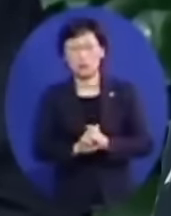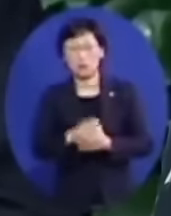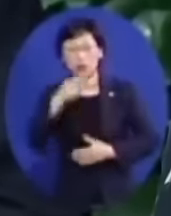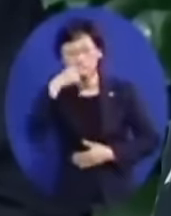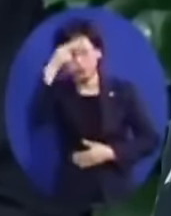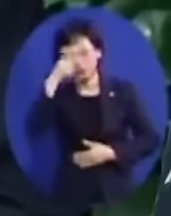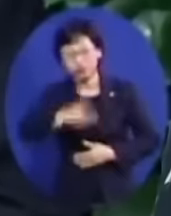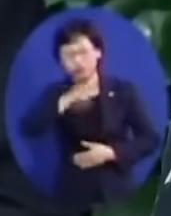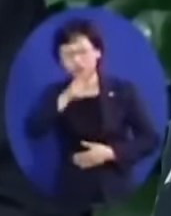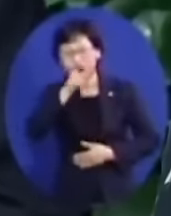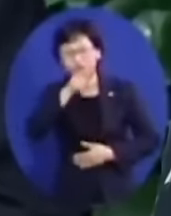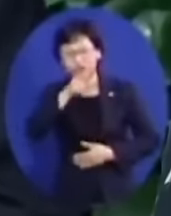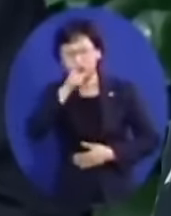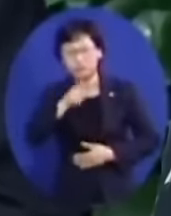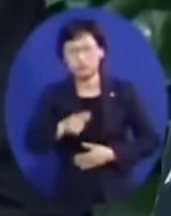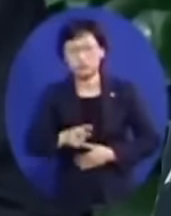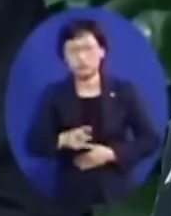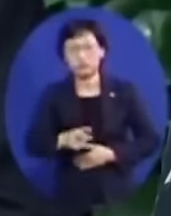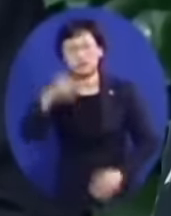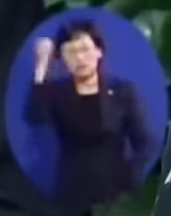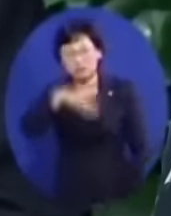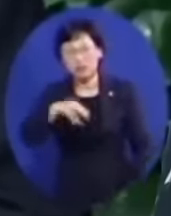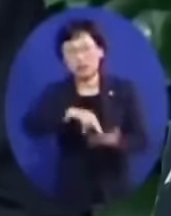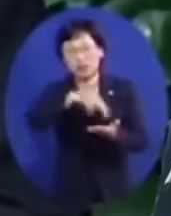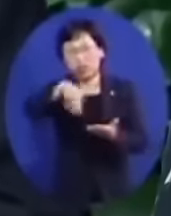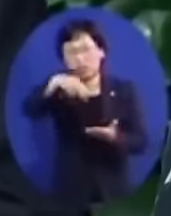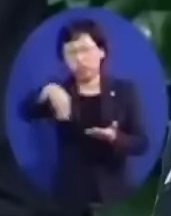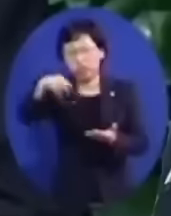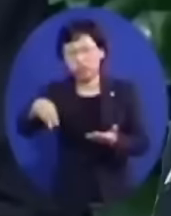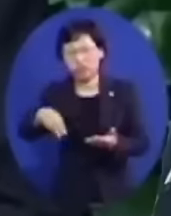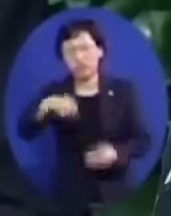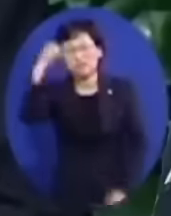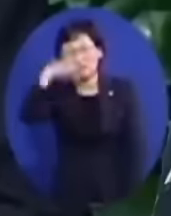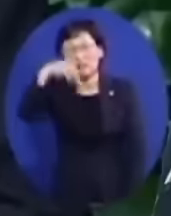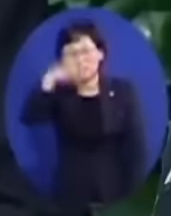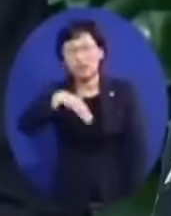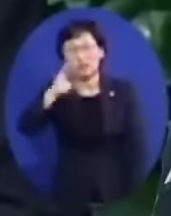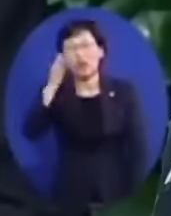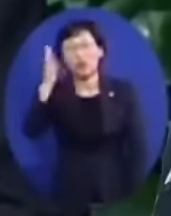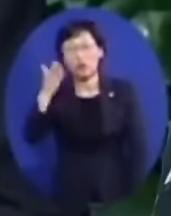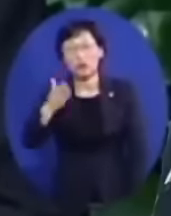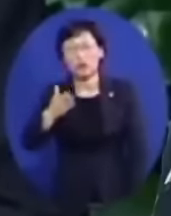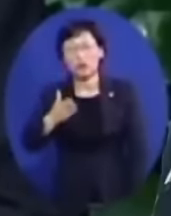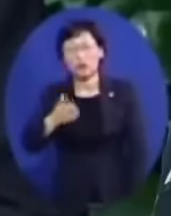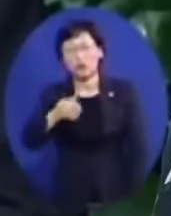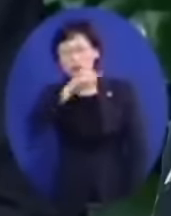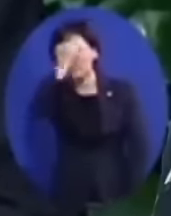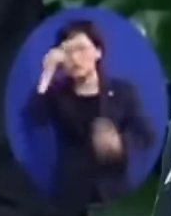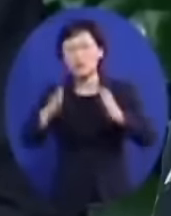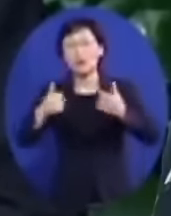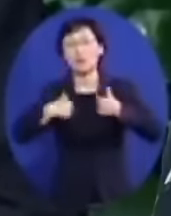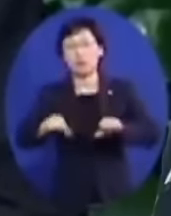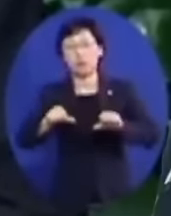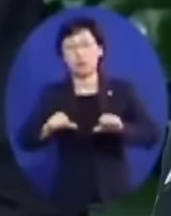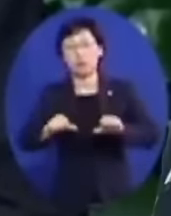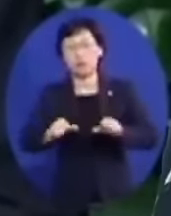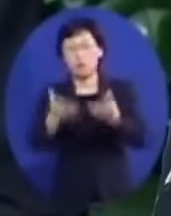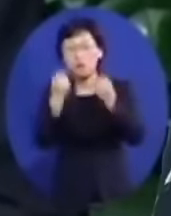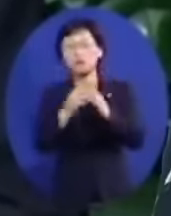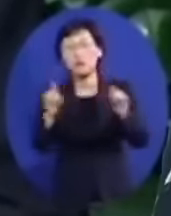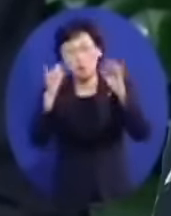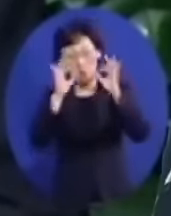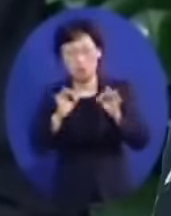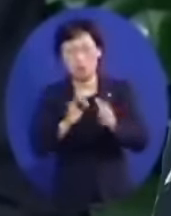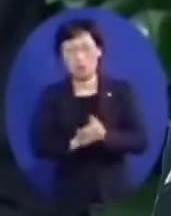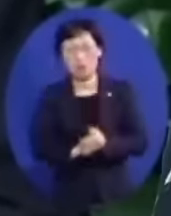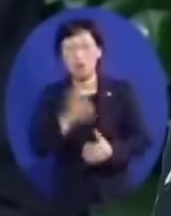퍼먹든지 그냥 방종하든지 될 때로 되라고 인생을 포기해버리고 많은 사람들이 있는 것입니다.